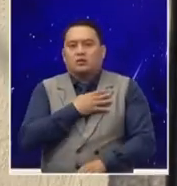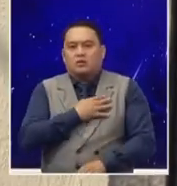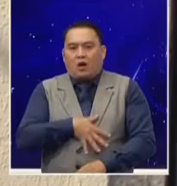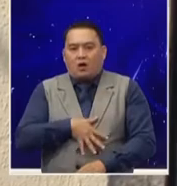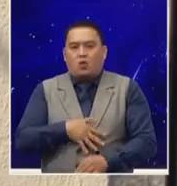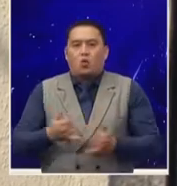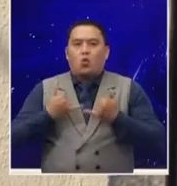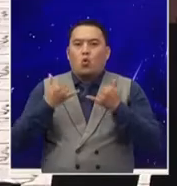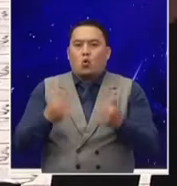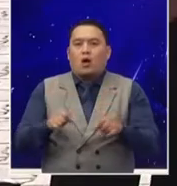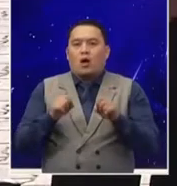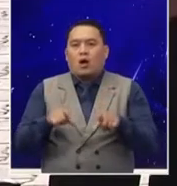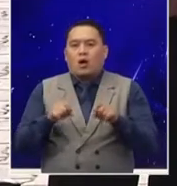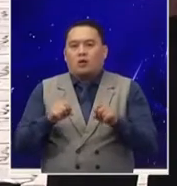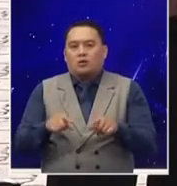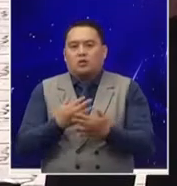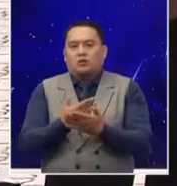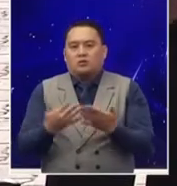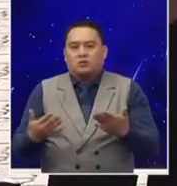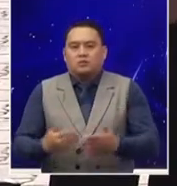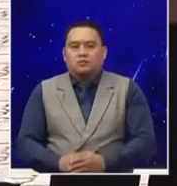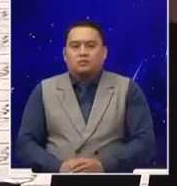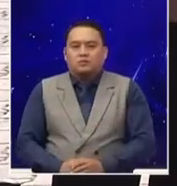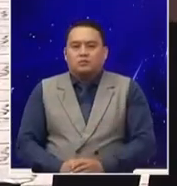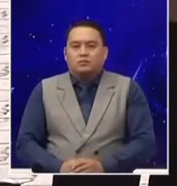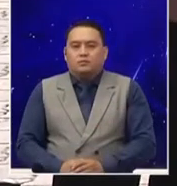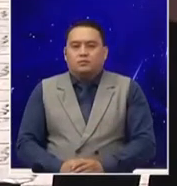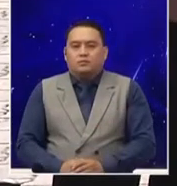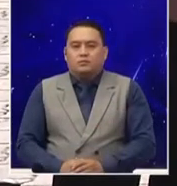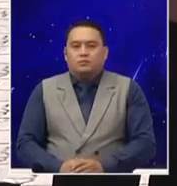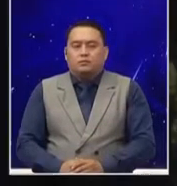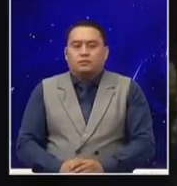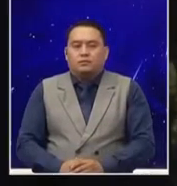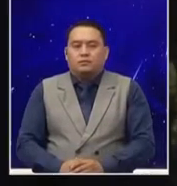такие как Орден Курмет, знак Алтын Барыс и многие другие.